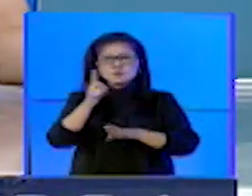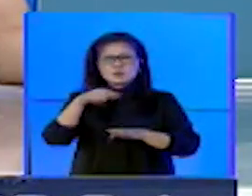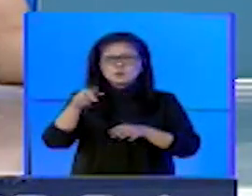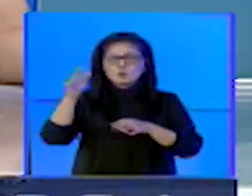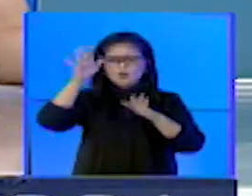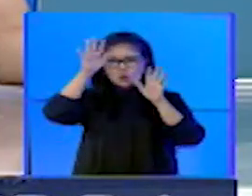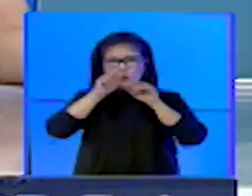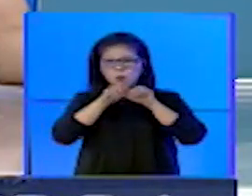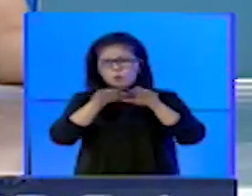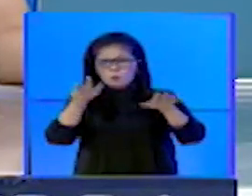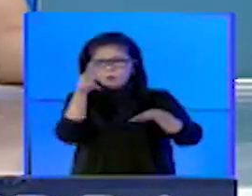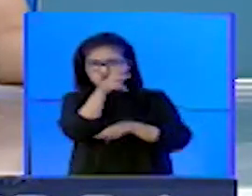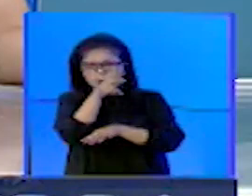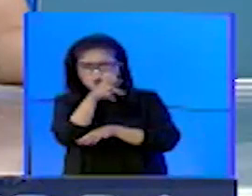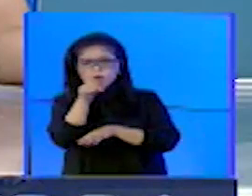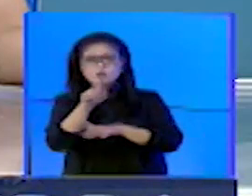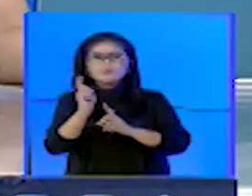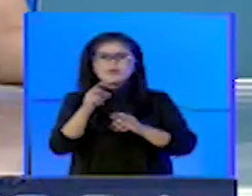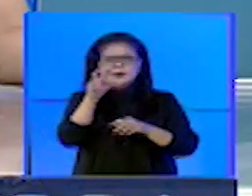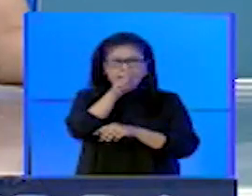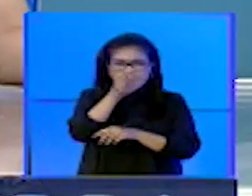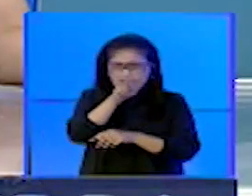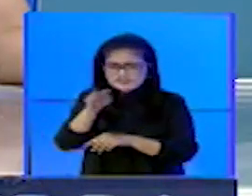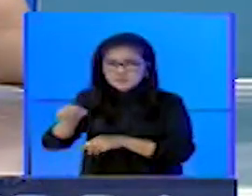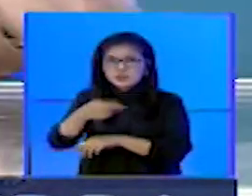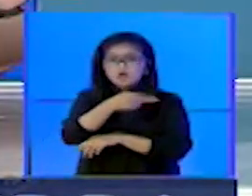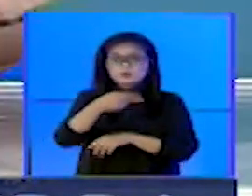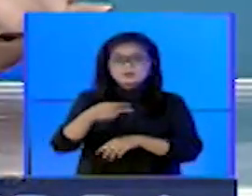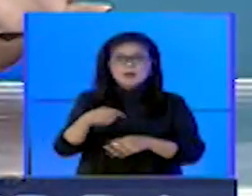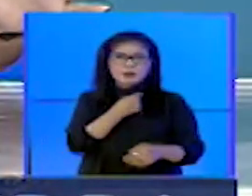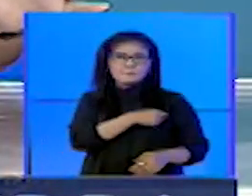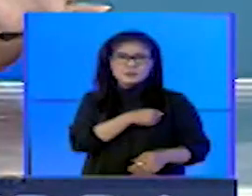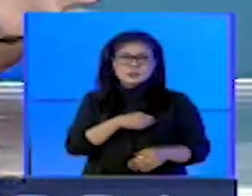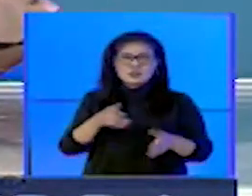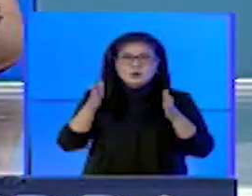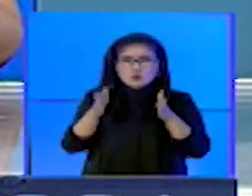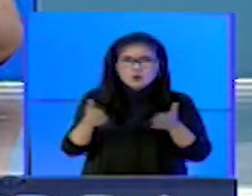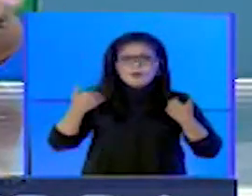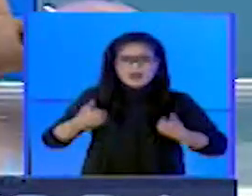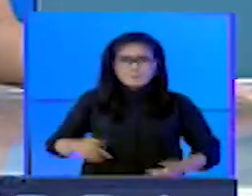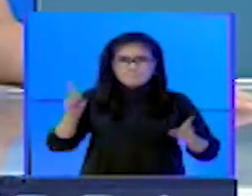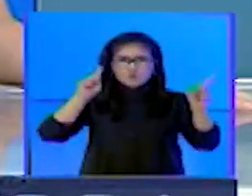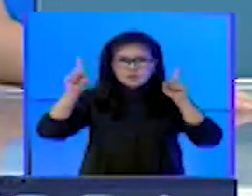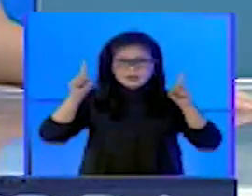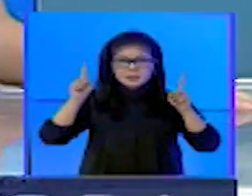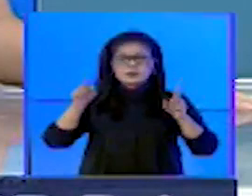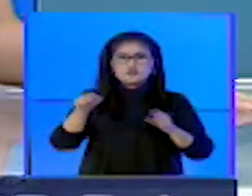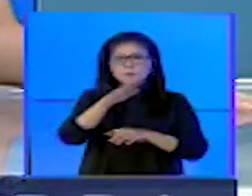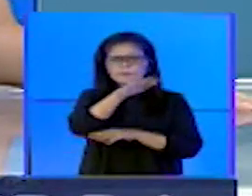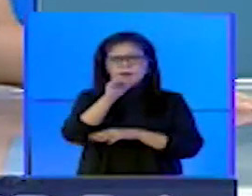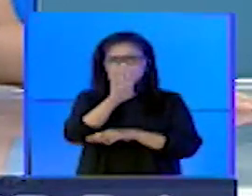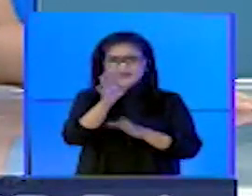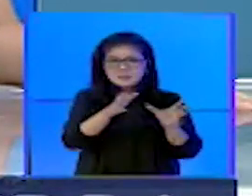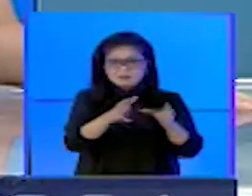Setelah keberadaannya terlacak di Indonesia, Menko Polhukam akan memanggil 4 institusi untuk mengetahui perkembangan pengejaran Joko